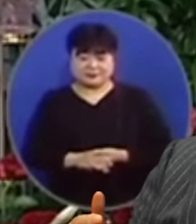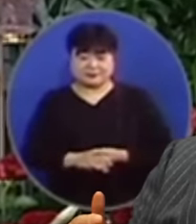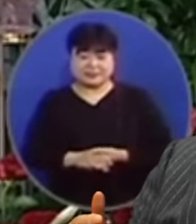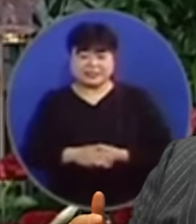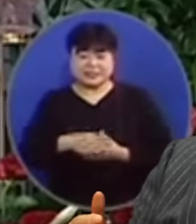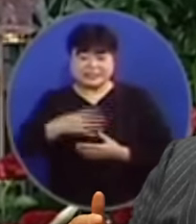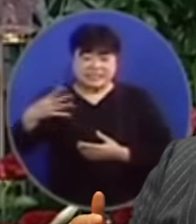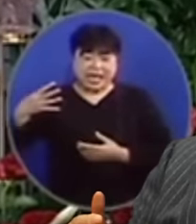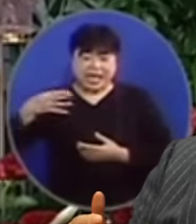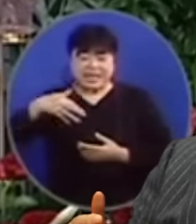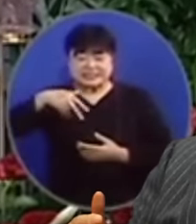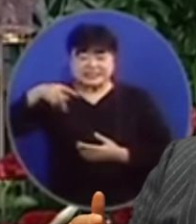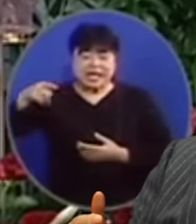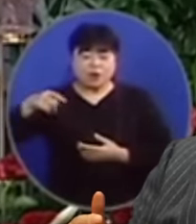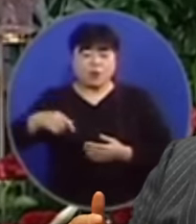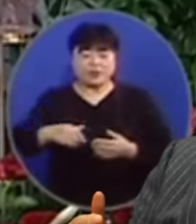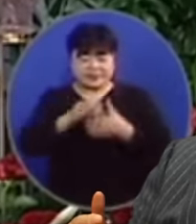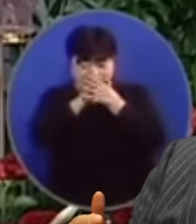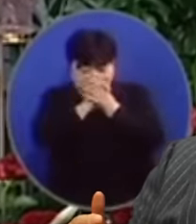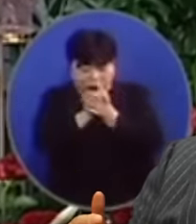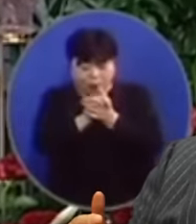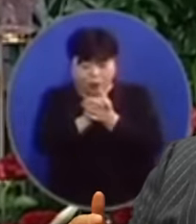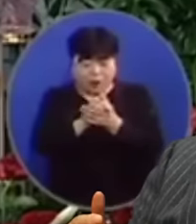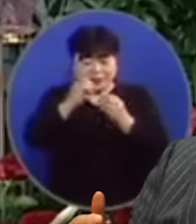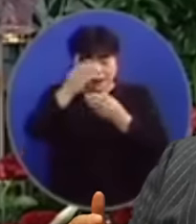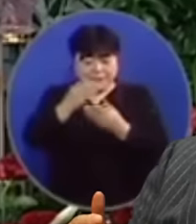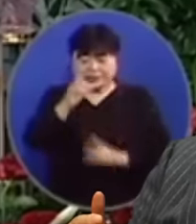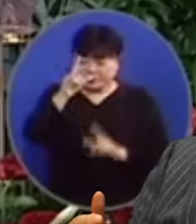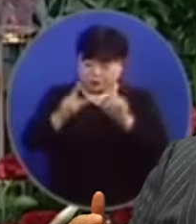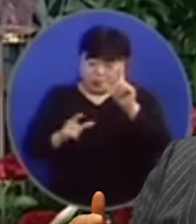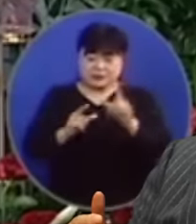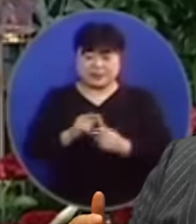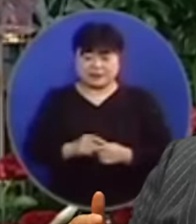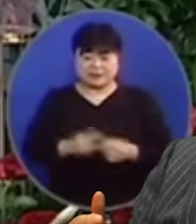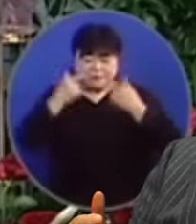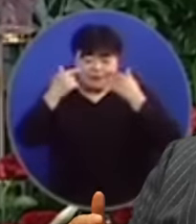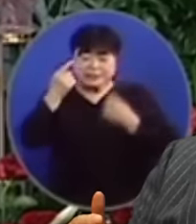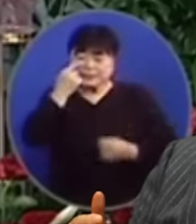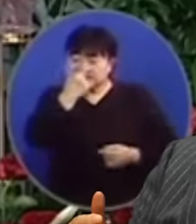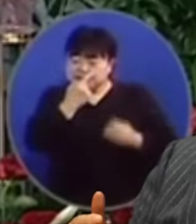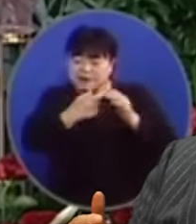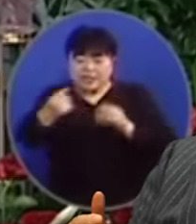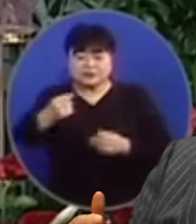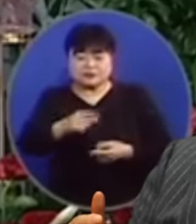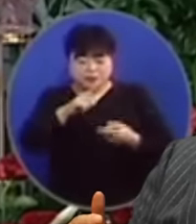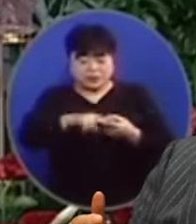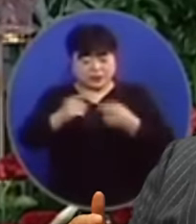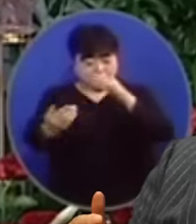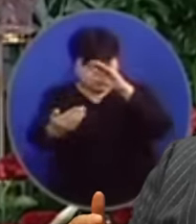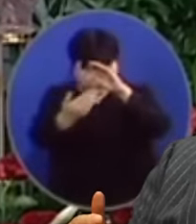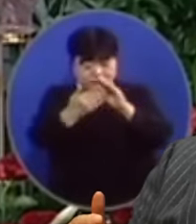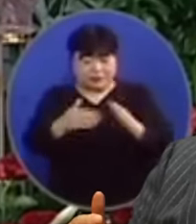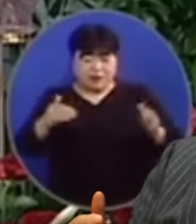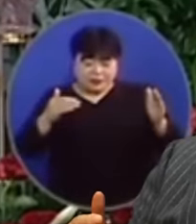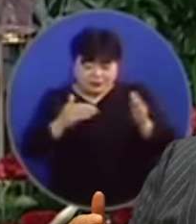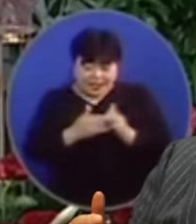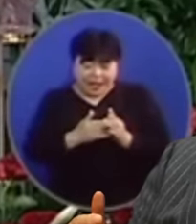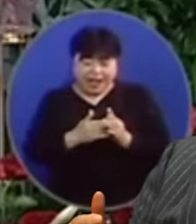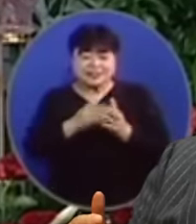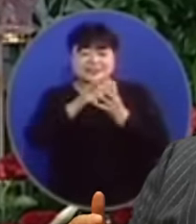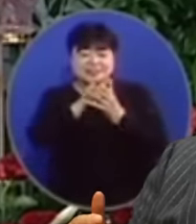4차원의 기도는 이처럼 응답받은 실상과 확신의 증거를 가지고 그대로 이루어지도록 끝까지 기도하는